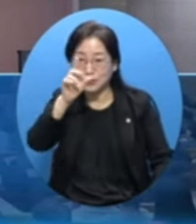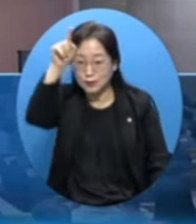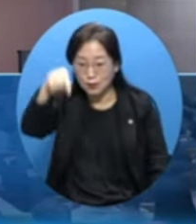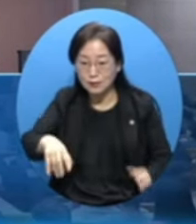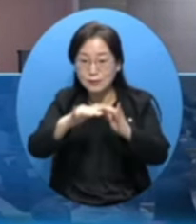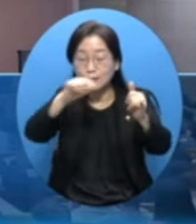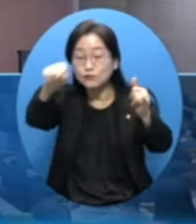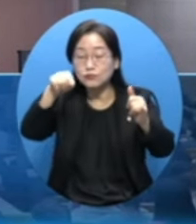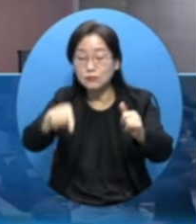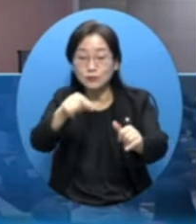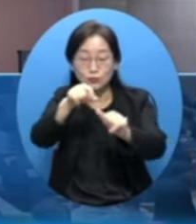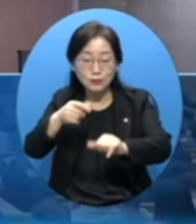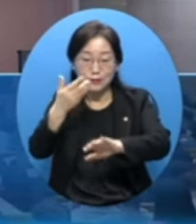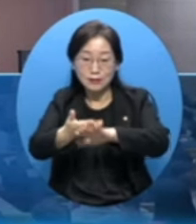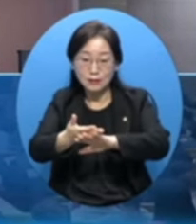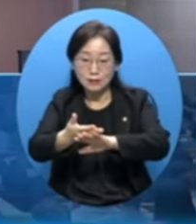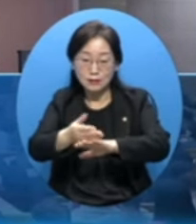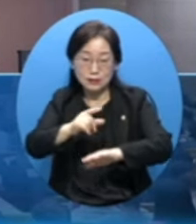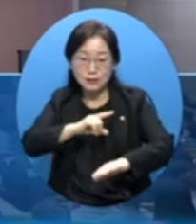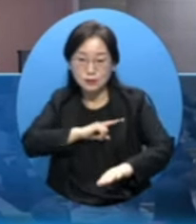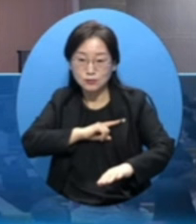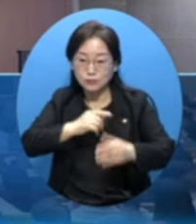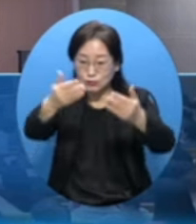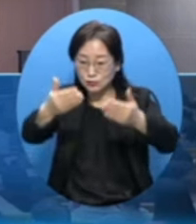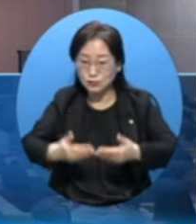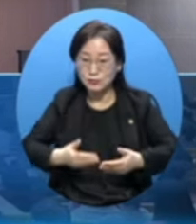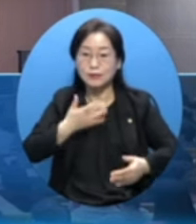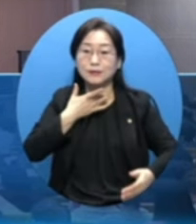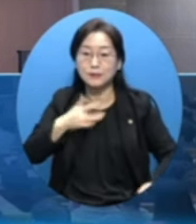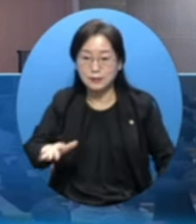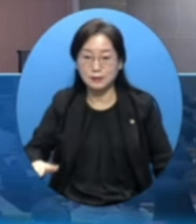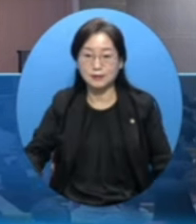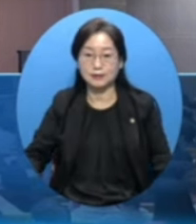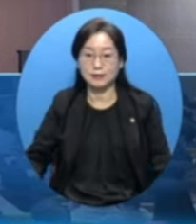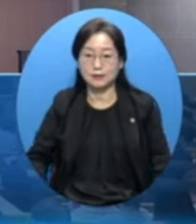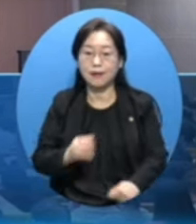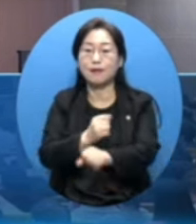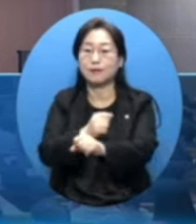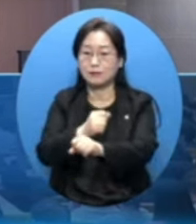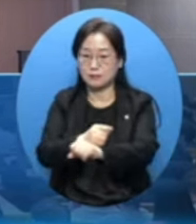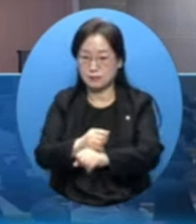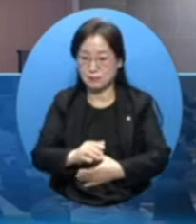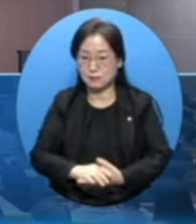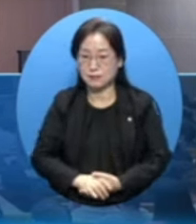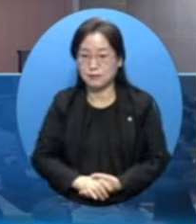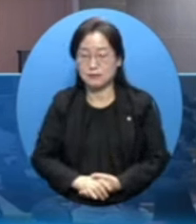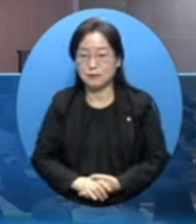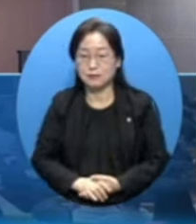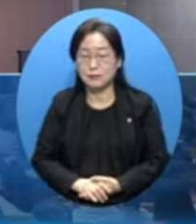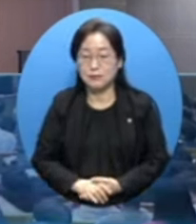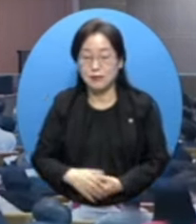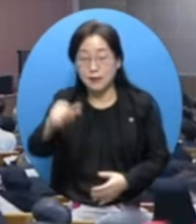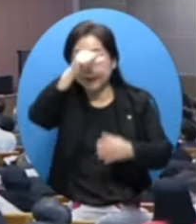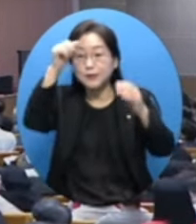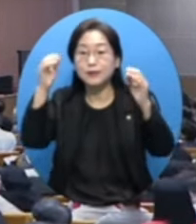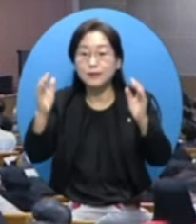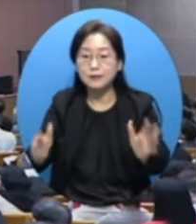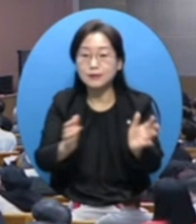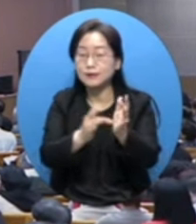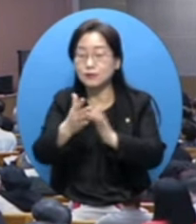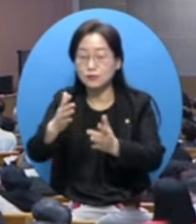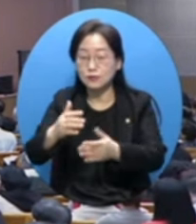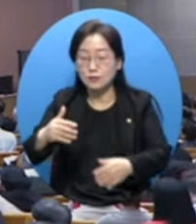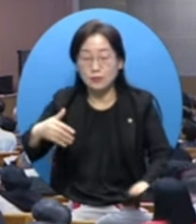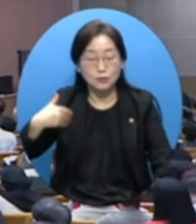구원을 받을 만한 다른 이름을 우리에게 주신 일이 없음이라 하였더라 한평생 예수를